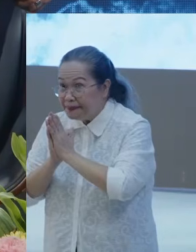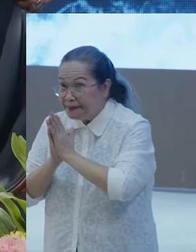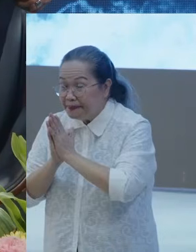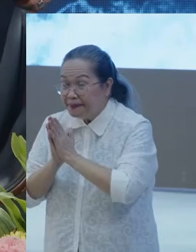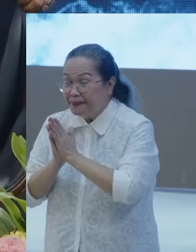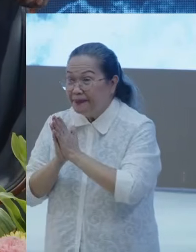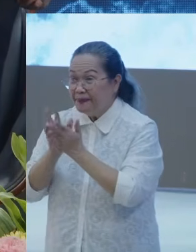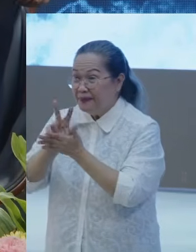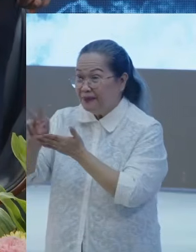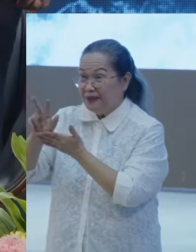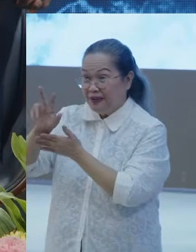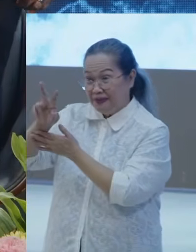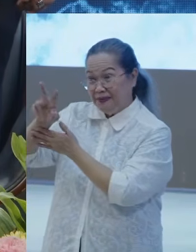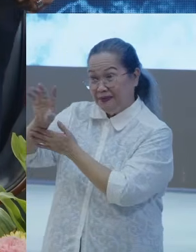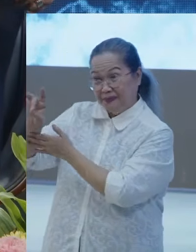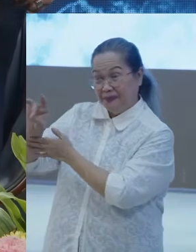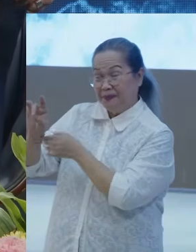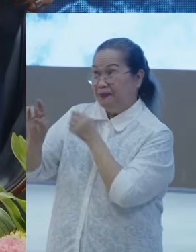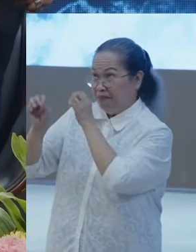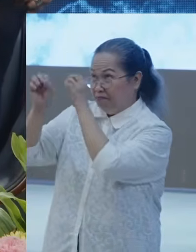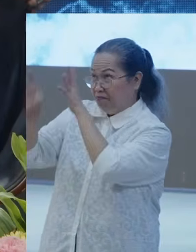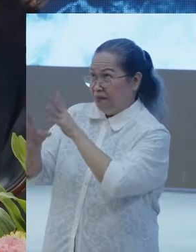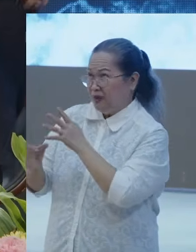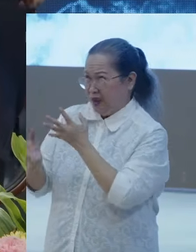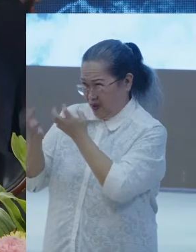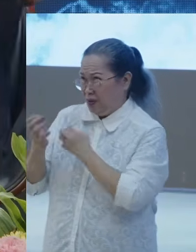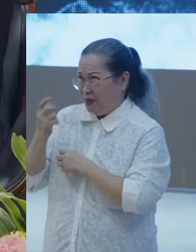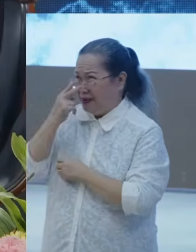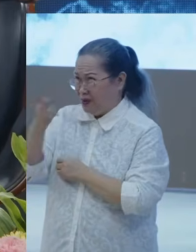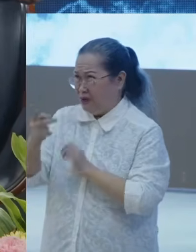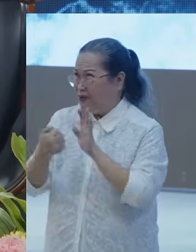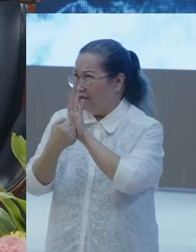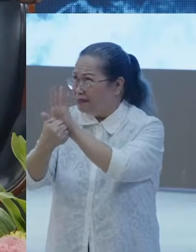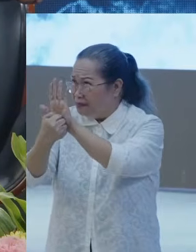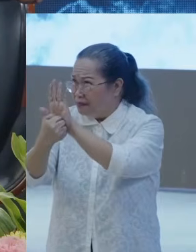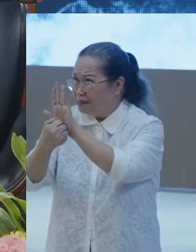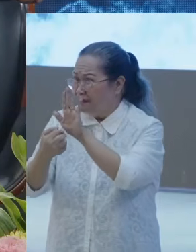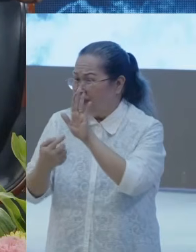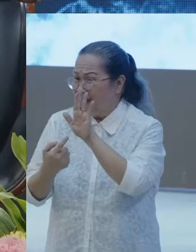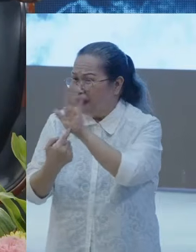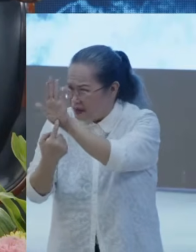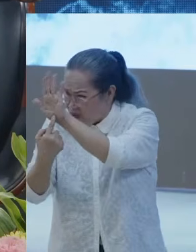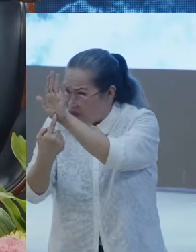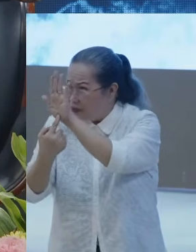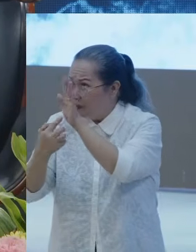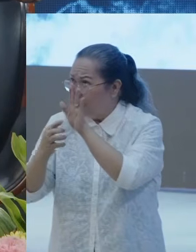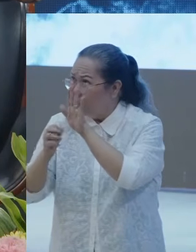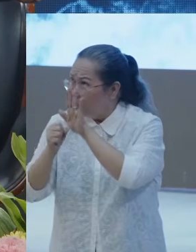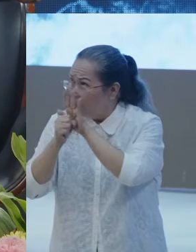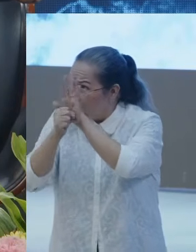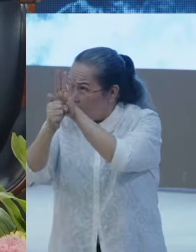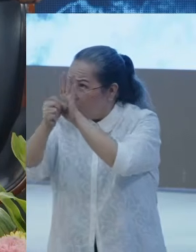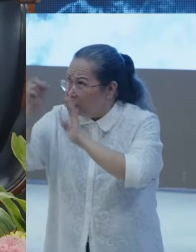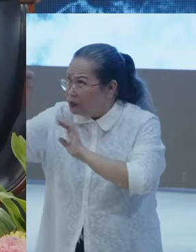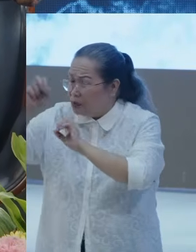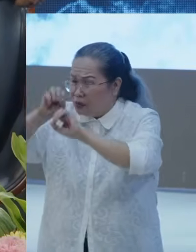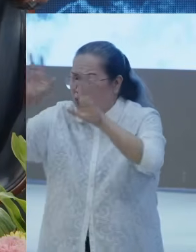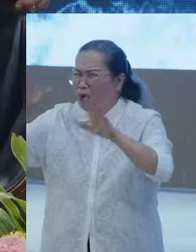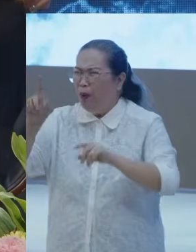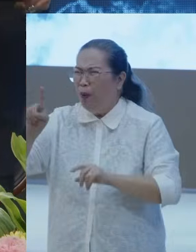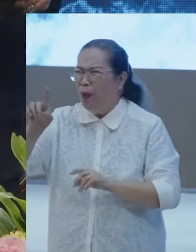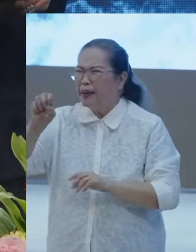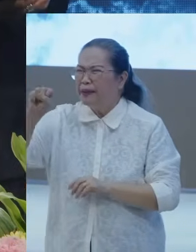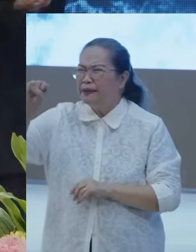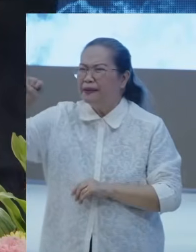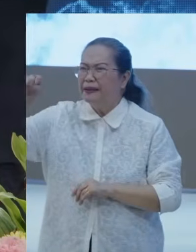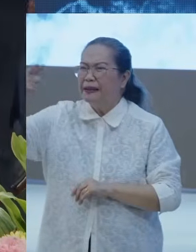verse 38, Teacher, we wish to see a sign from you. Ano bang sign yun? Ang